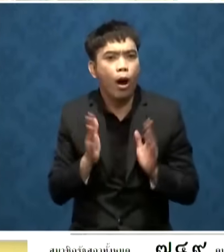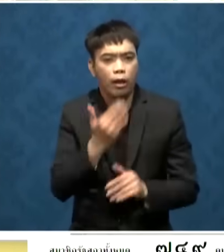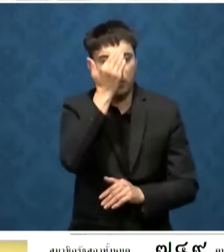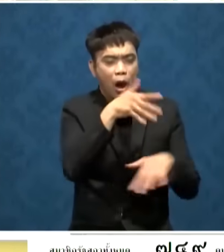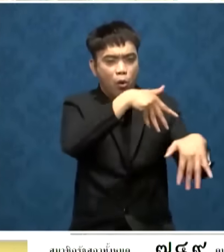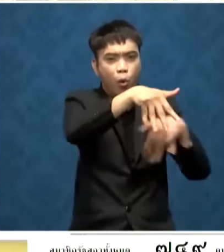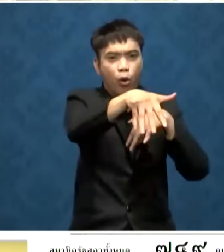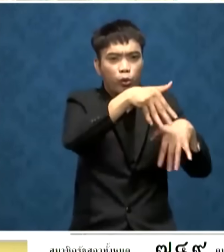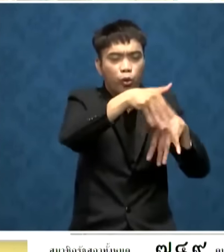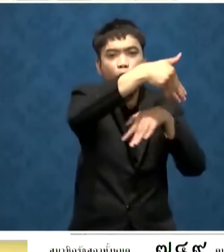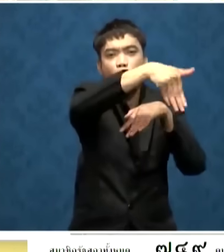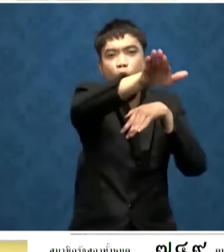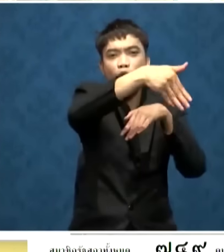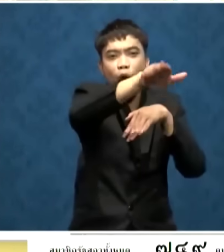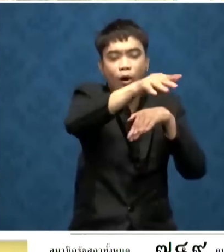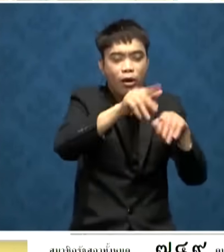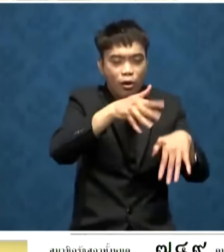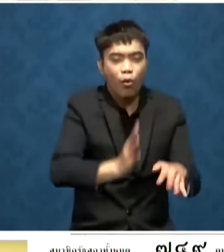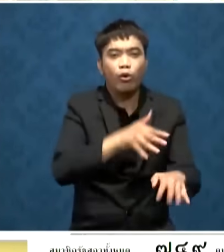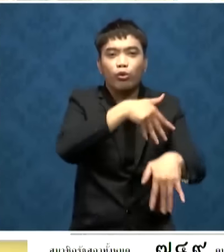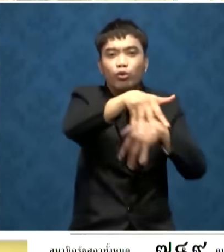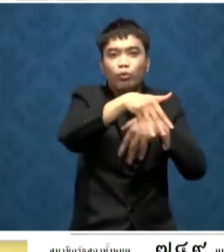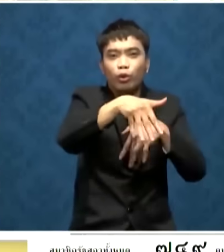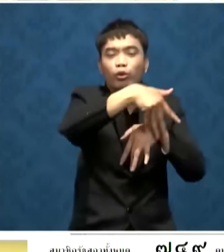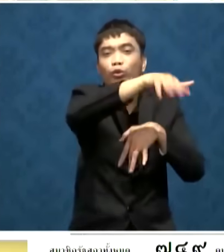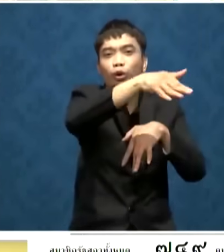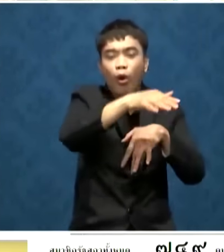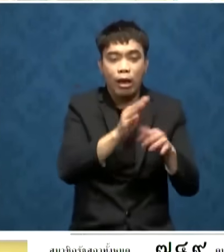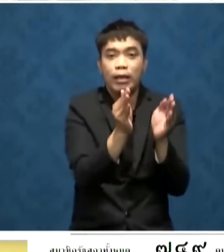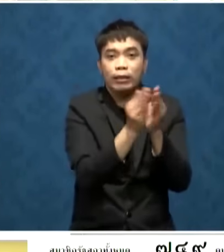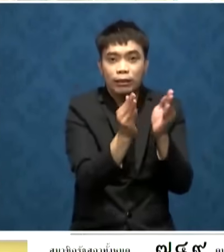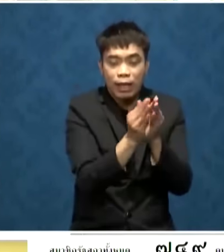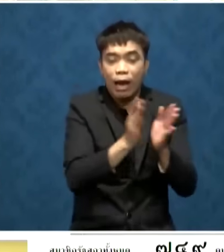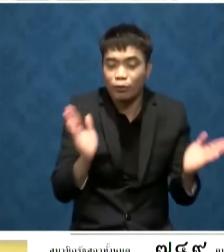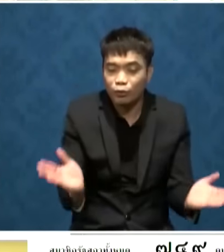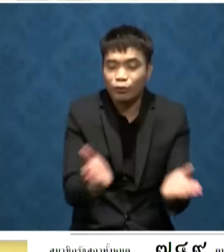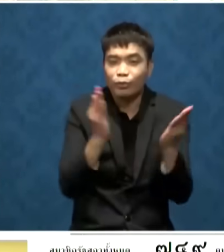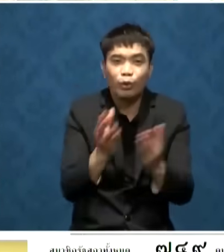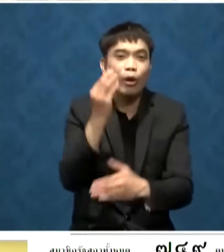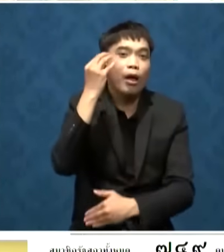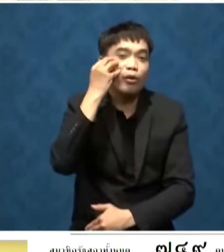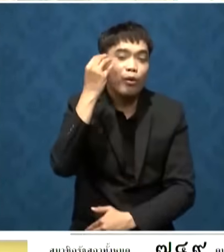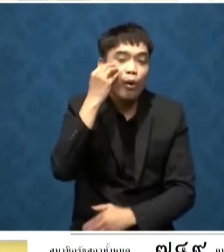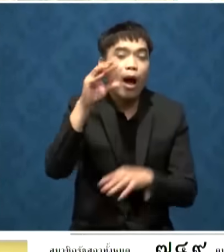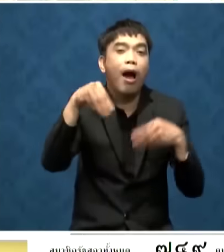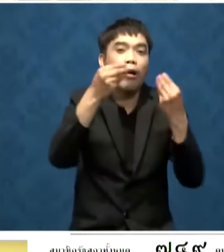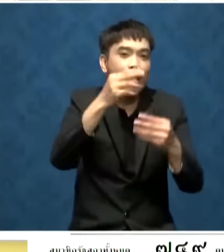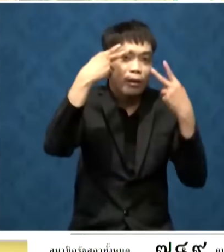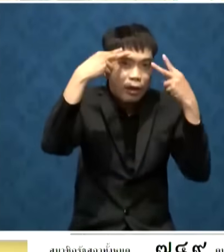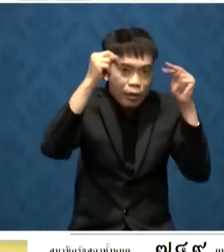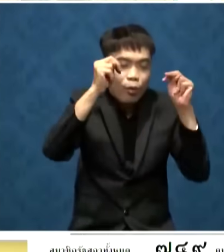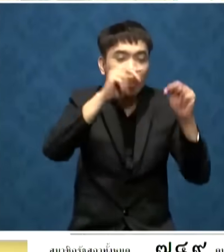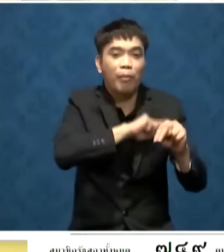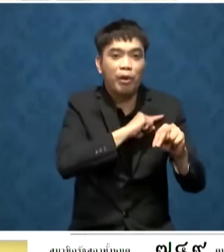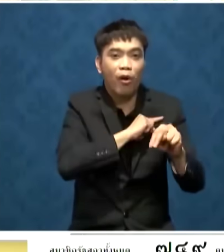ประชาชนที่อยู่นอกสะพานหรือซึ่งมีเสียงสนับสนุนคุณพี่ทาเป็นนายกรัฐมนตรี